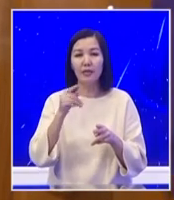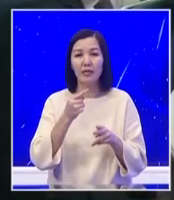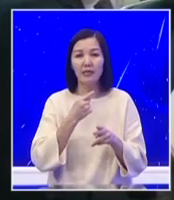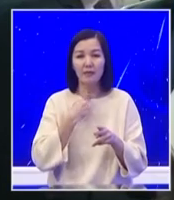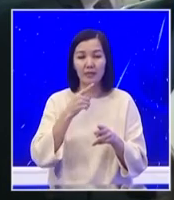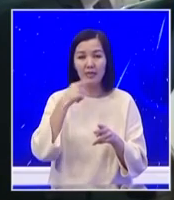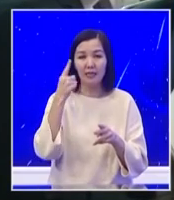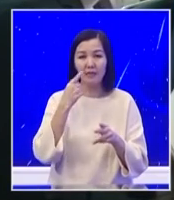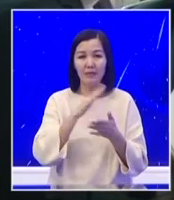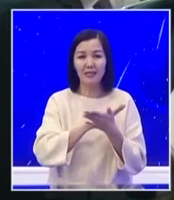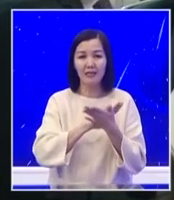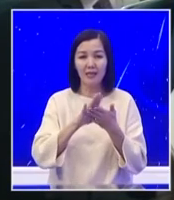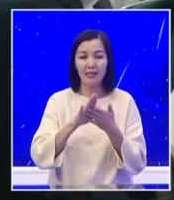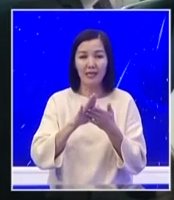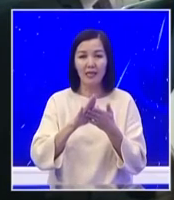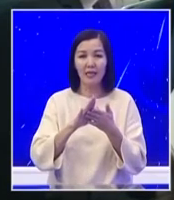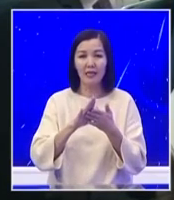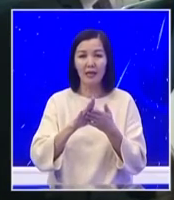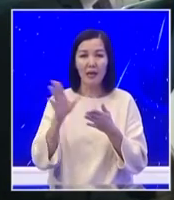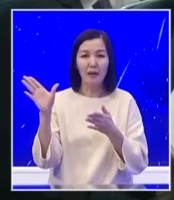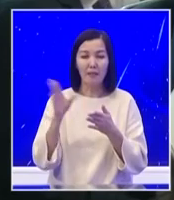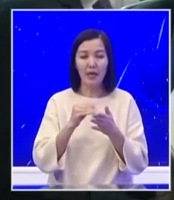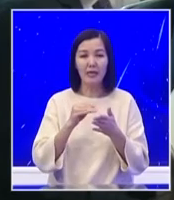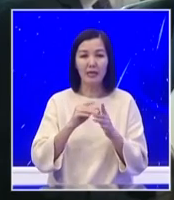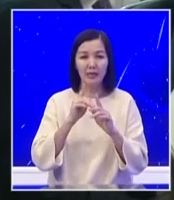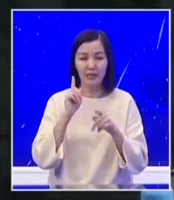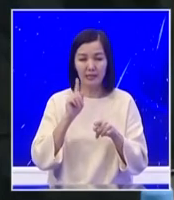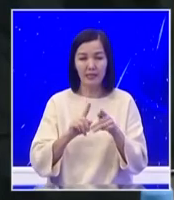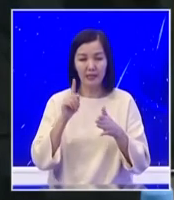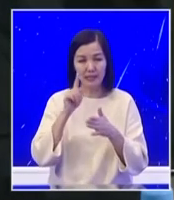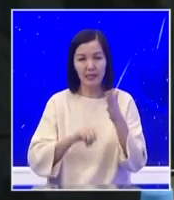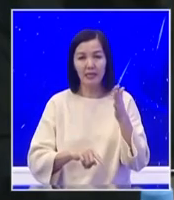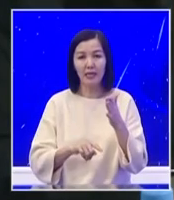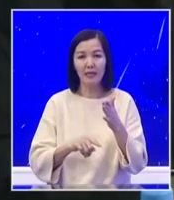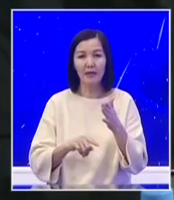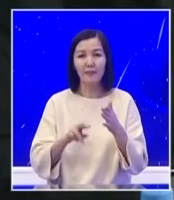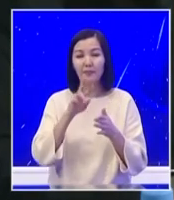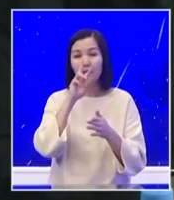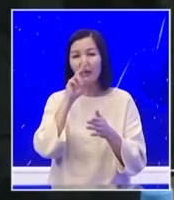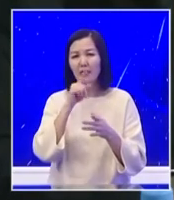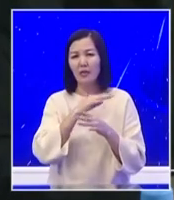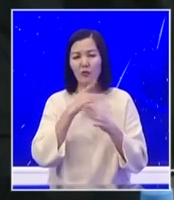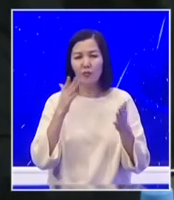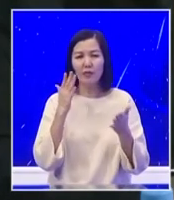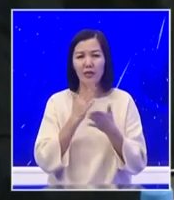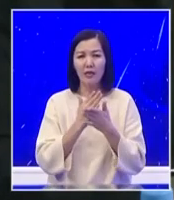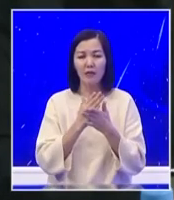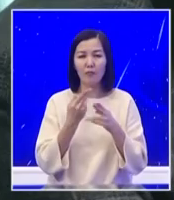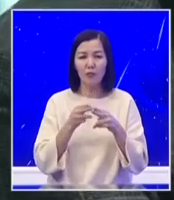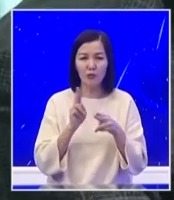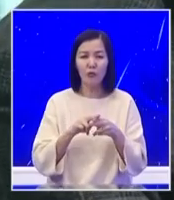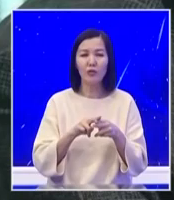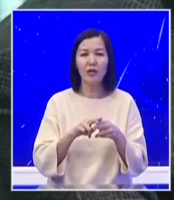жүйесін айқын көрсететін нұсқа екендігіне шүбә келтіріп отырған жоқ. Қате көп делінген нұсқалардағыдай бұл жолда